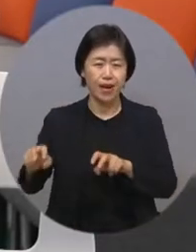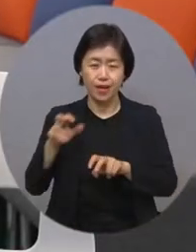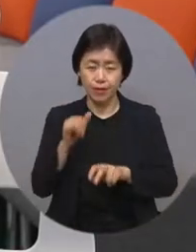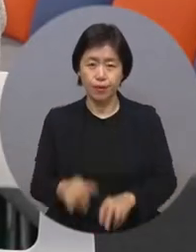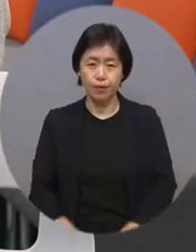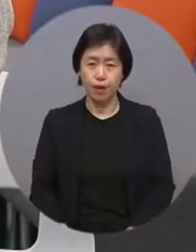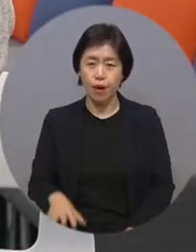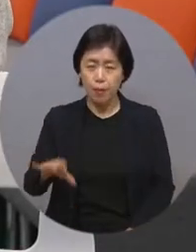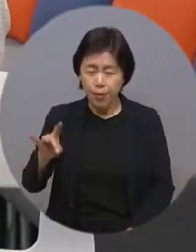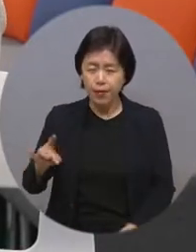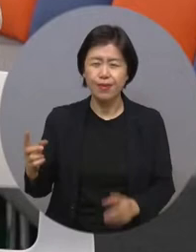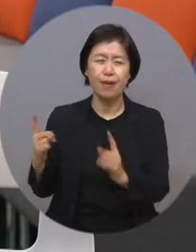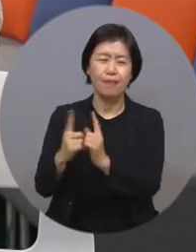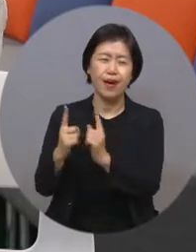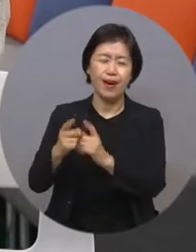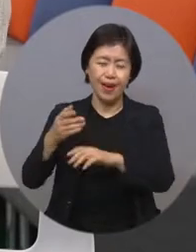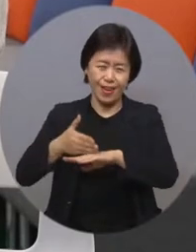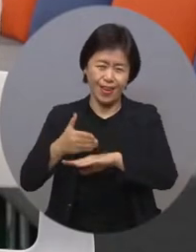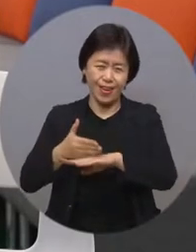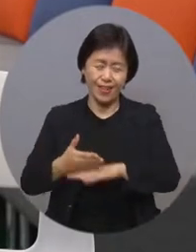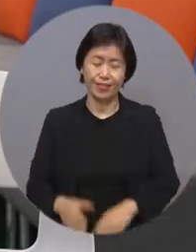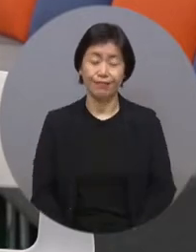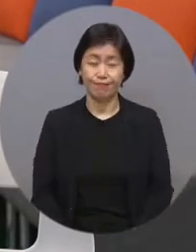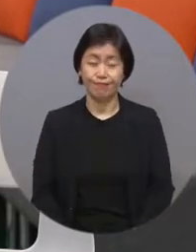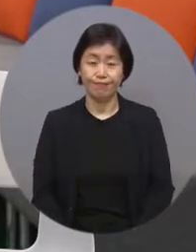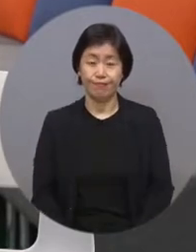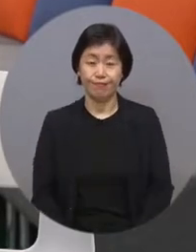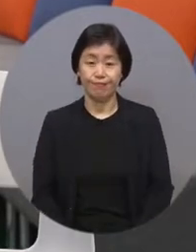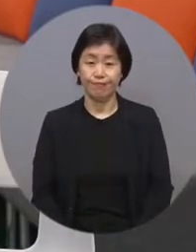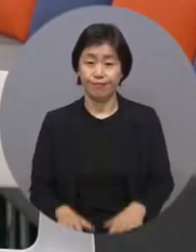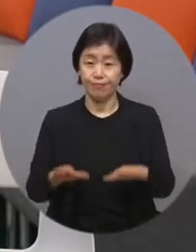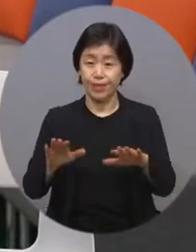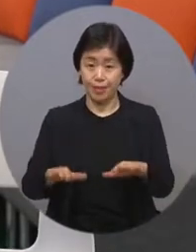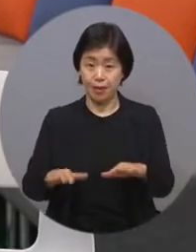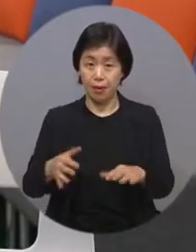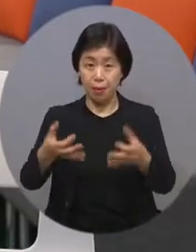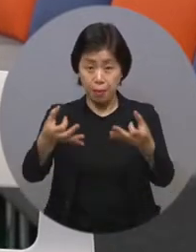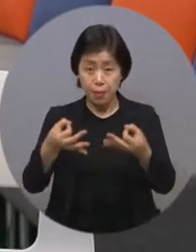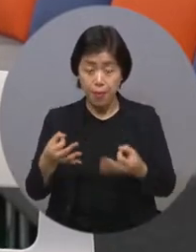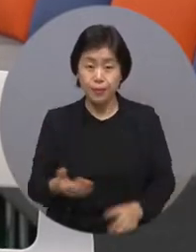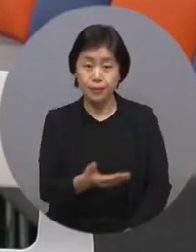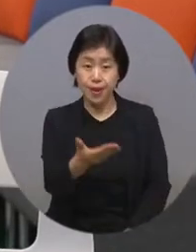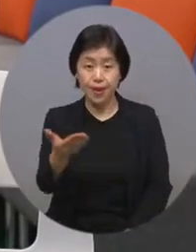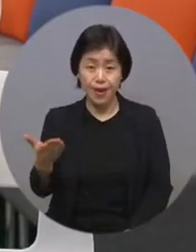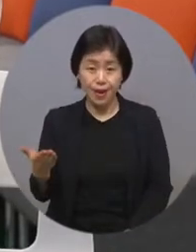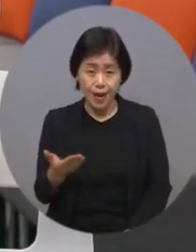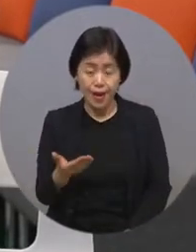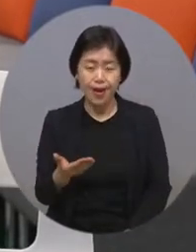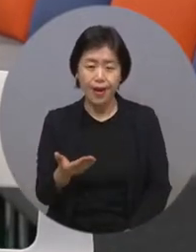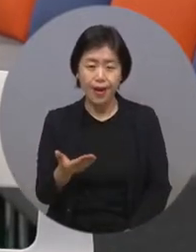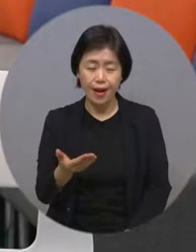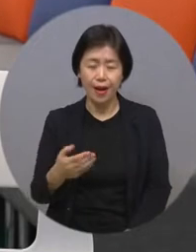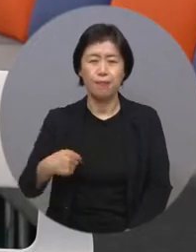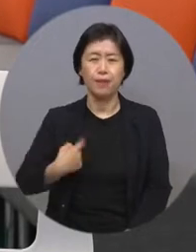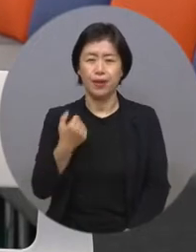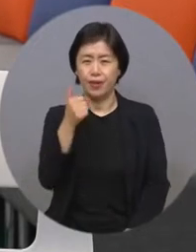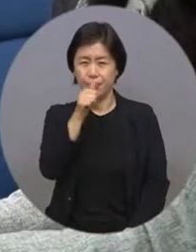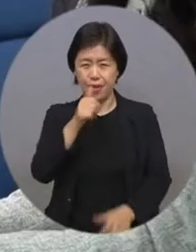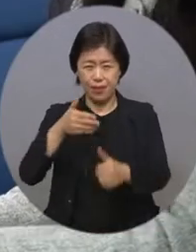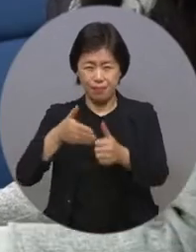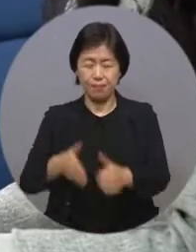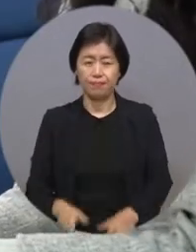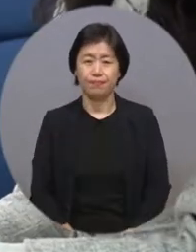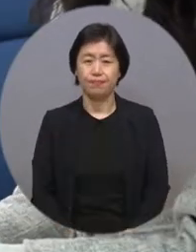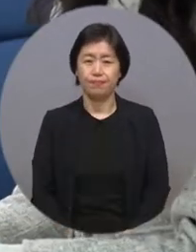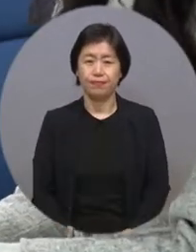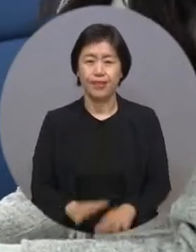너무 감사드립니다. 아, 예, 감사합니다. 저희 그럼 이제 보시는 시청자분들께 간단한 자기소개 좀 부탁드릴게요.